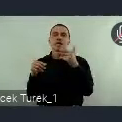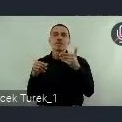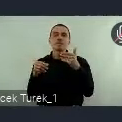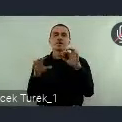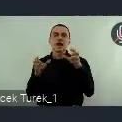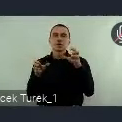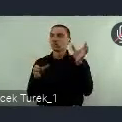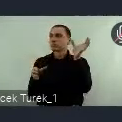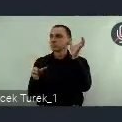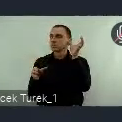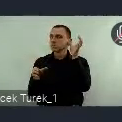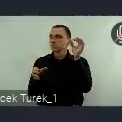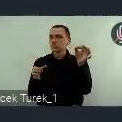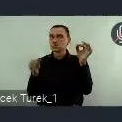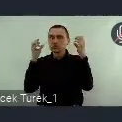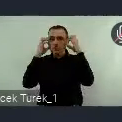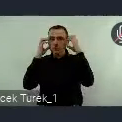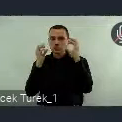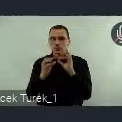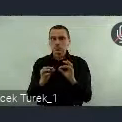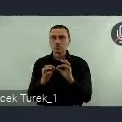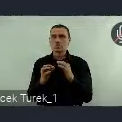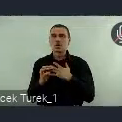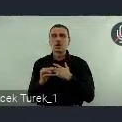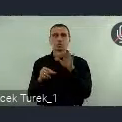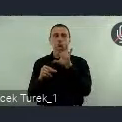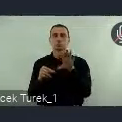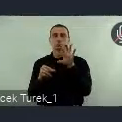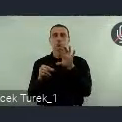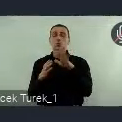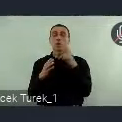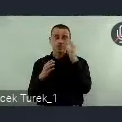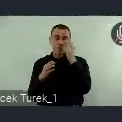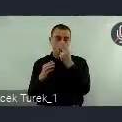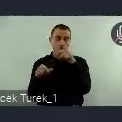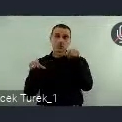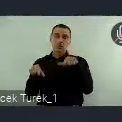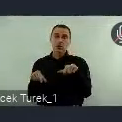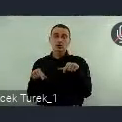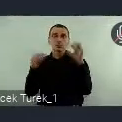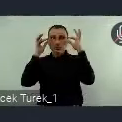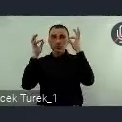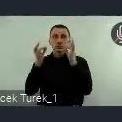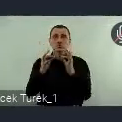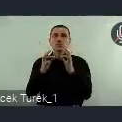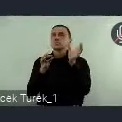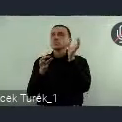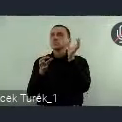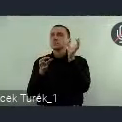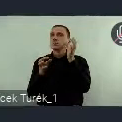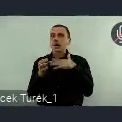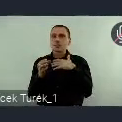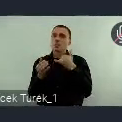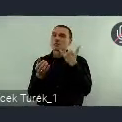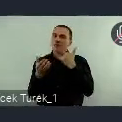chce sobie obejrzeć takie wydarzenie przychodzi na mecz siada sobie nas niewidoma osoba świata sobie na swoim krzesełku i ma odbiornik FM najczęściej w telefonie to się